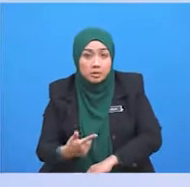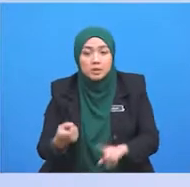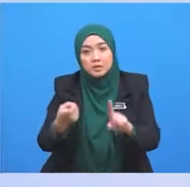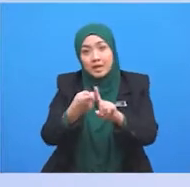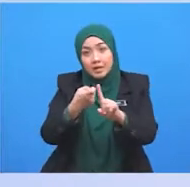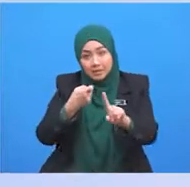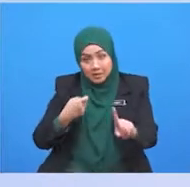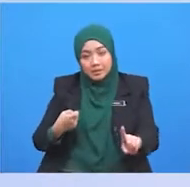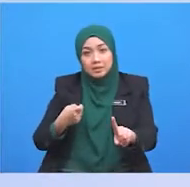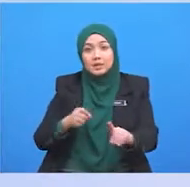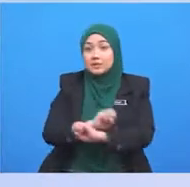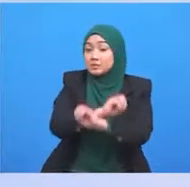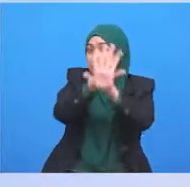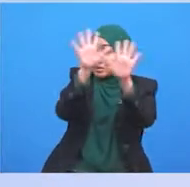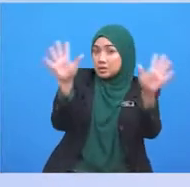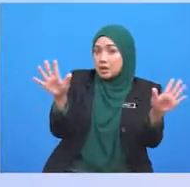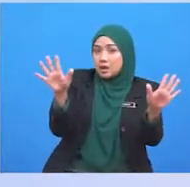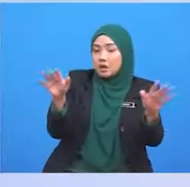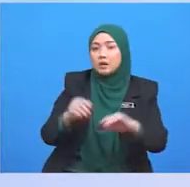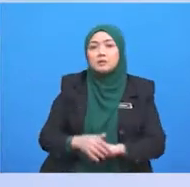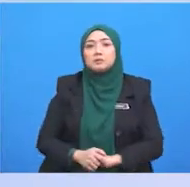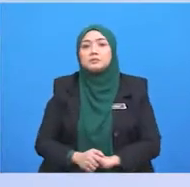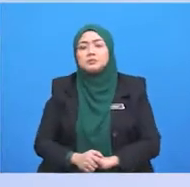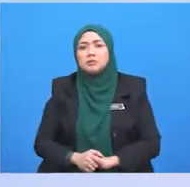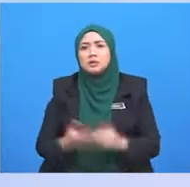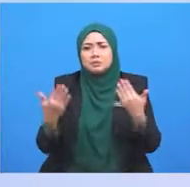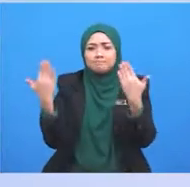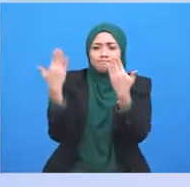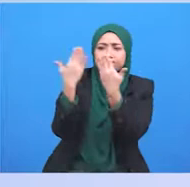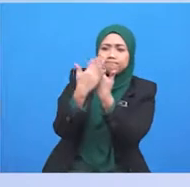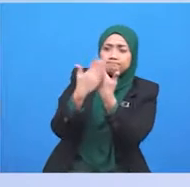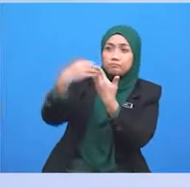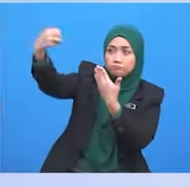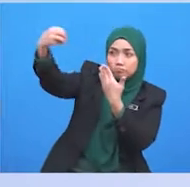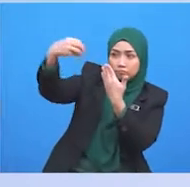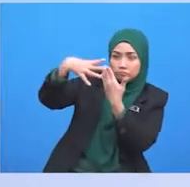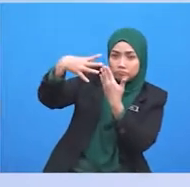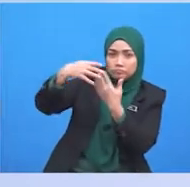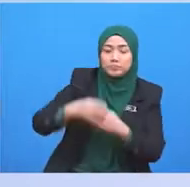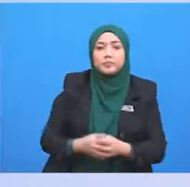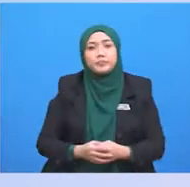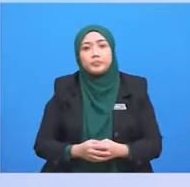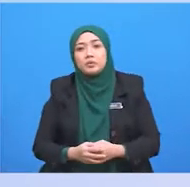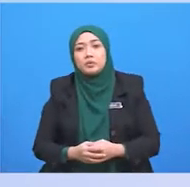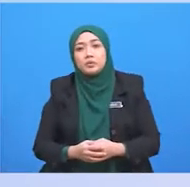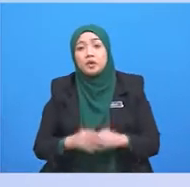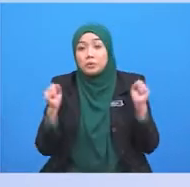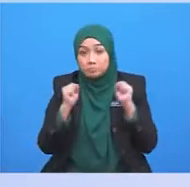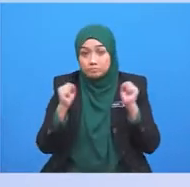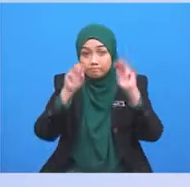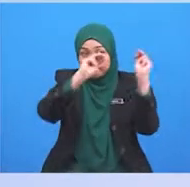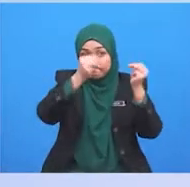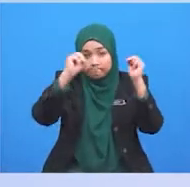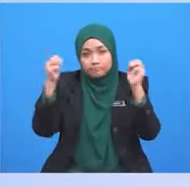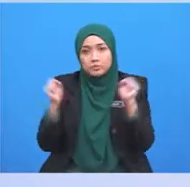siang kerana bahagian bumi yang terlindung daripada pancaran matahari. Pada musim sejuk, di hemisfera